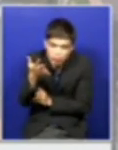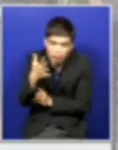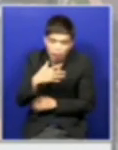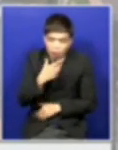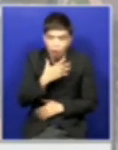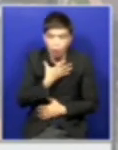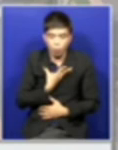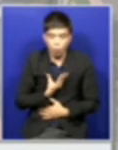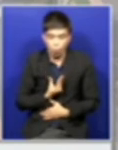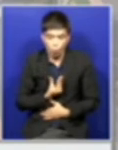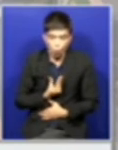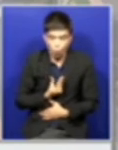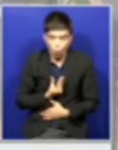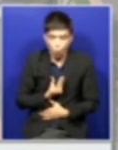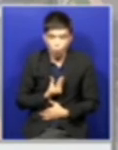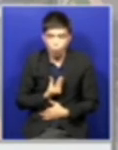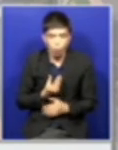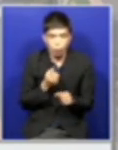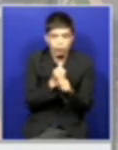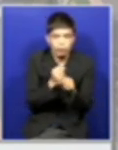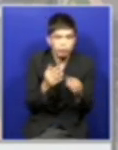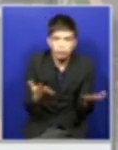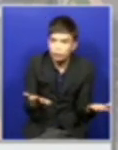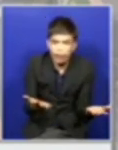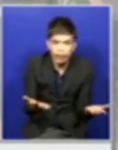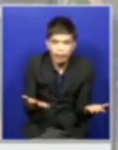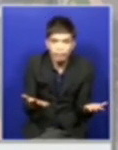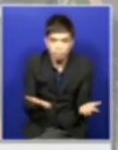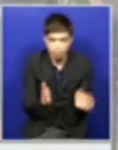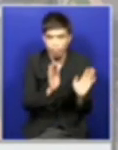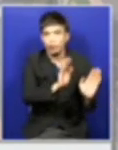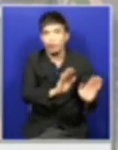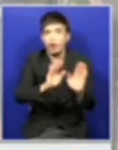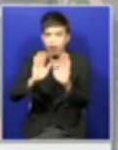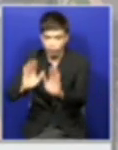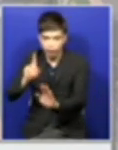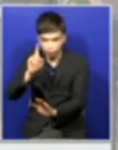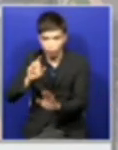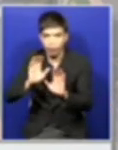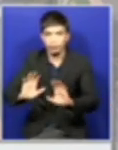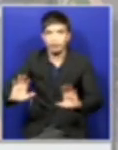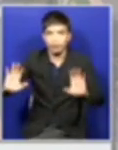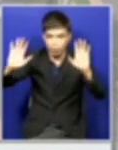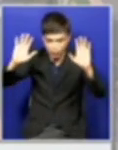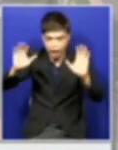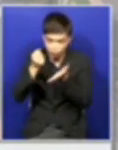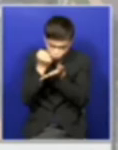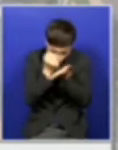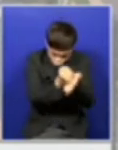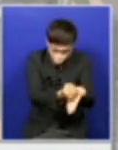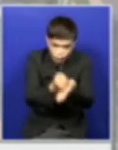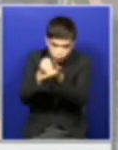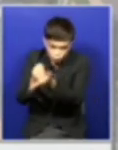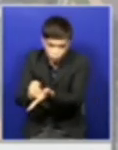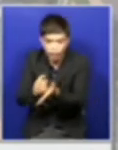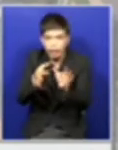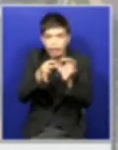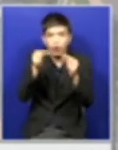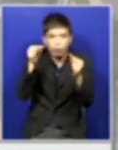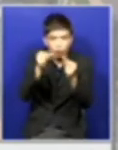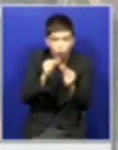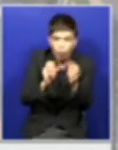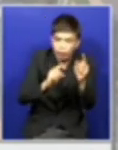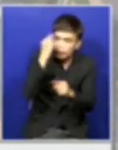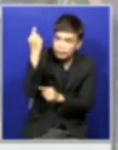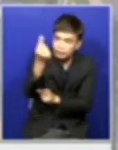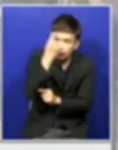อมไม่รู้ช้างจะไปกู้เงินที่ไหนนะครับก็ฝากทางรัฐบาลได้ช่วยนะครับดูแลพวกธุรกิจท่องเที่ยวสุดท้